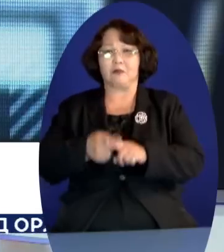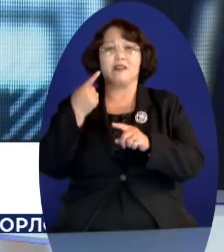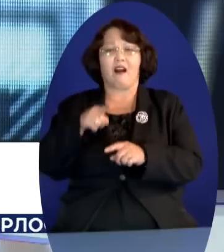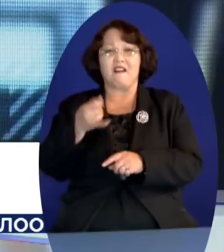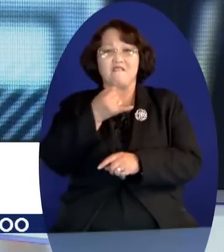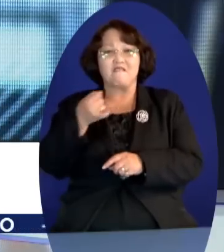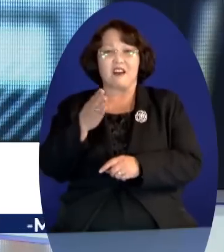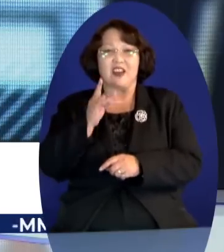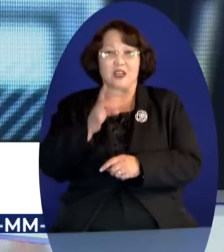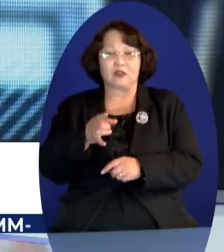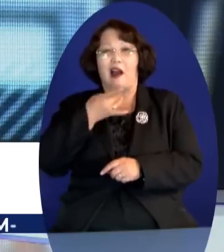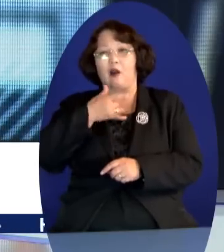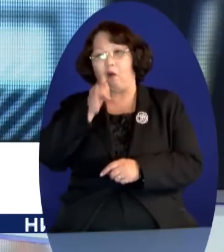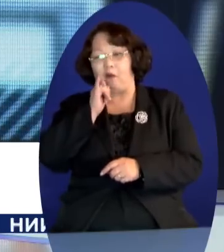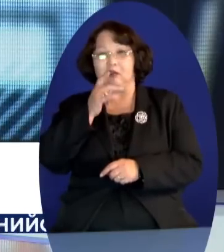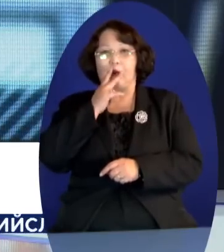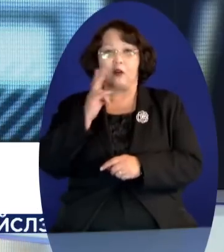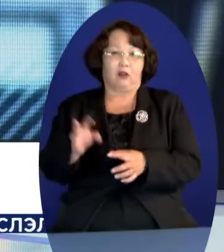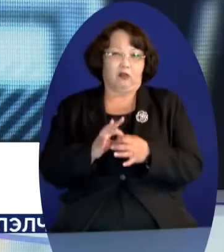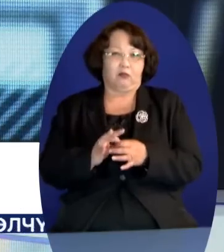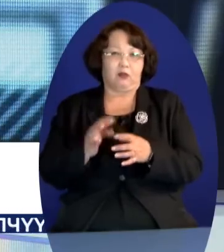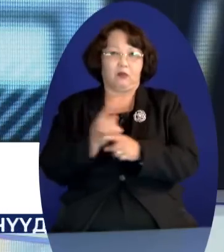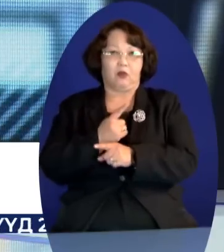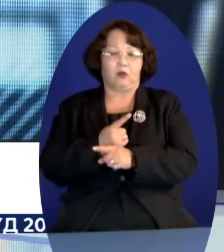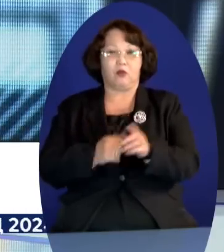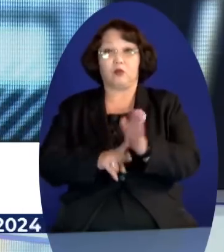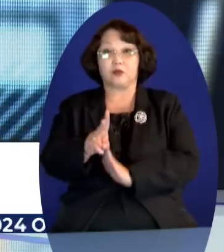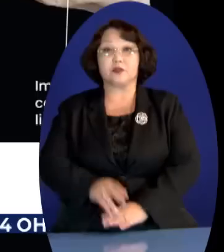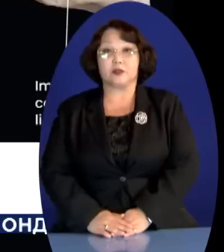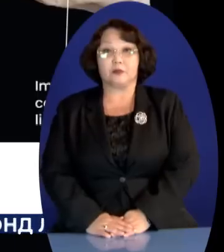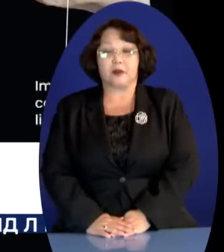гаралтай өвчин болон арх тамхины хэрэглээ гэдгийг эмчнэр хэлж байна.